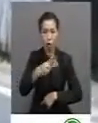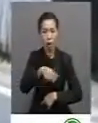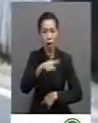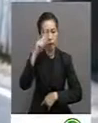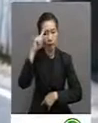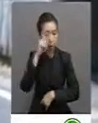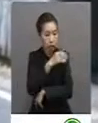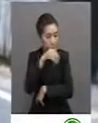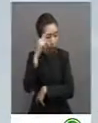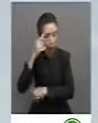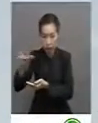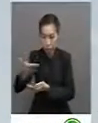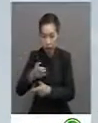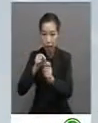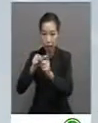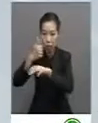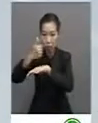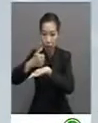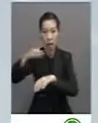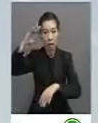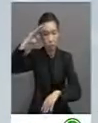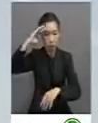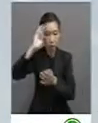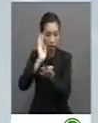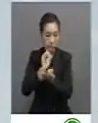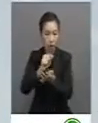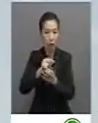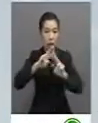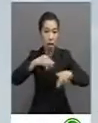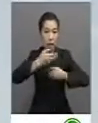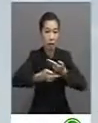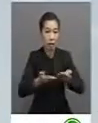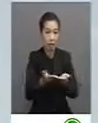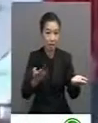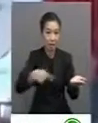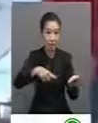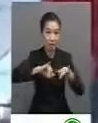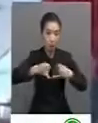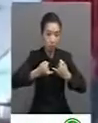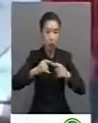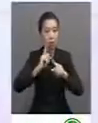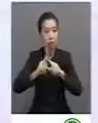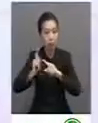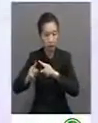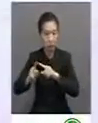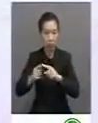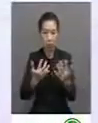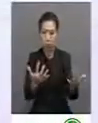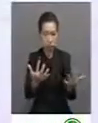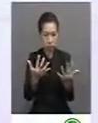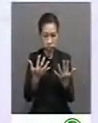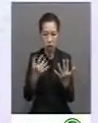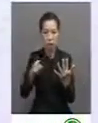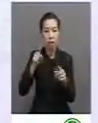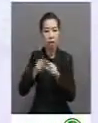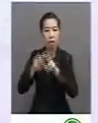รีตำรวจทหารพ่อค้าแม่ค้าที่ตั้งร้านค้าอยู่ริมถนนด้านหลังตลาดสดเทศบาลร้านค้าที่รุกล้ำท